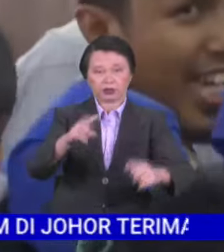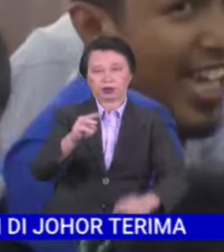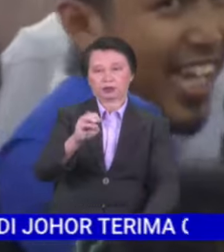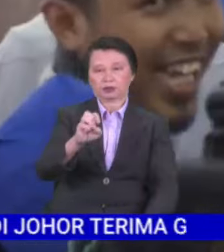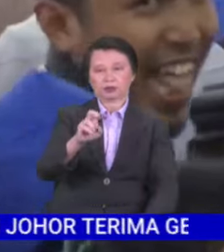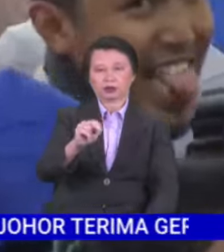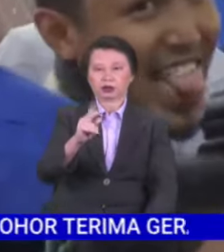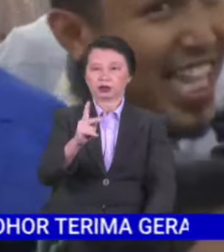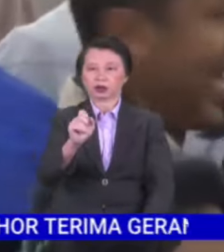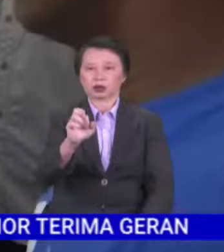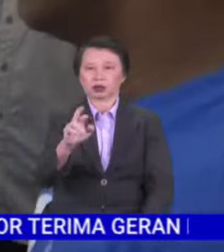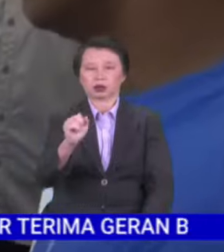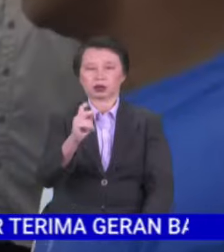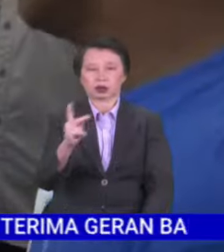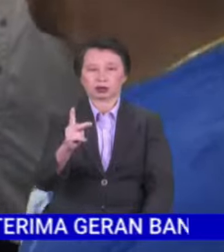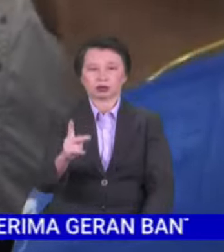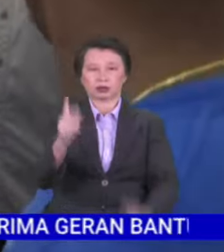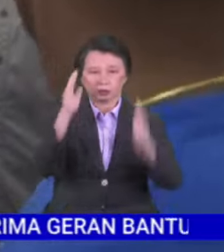Stesen Berpahang.